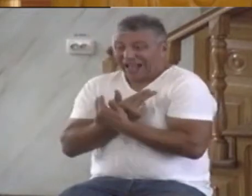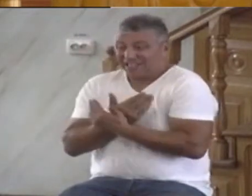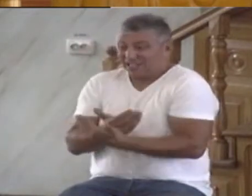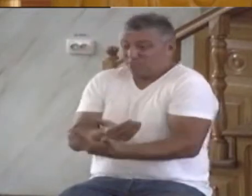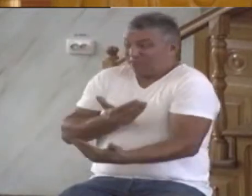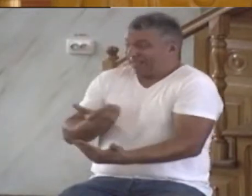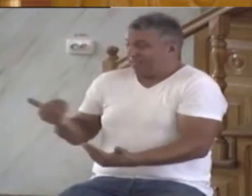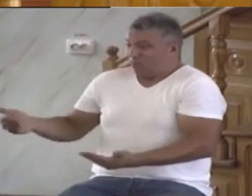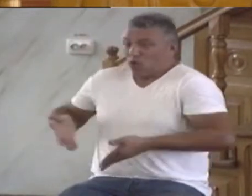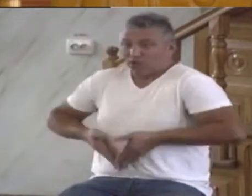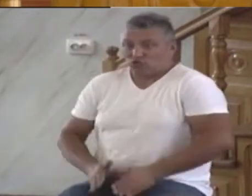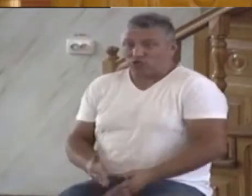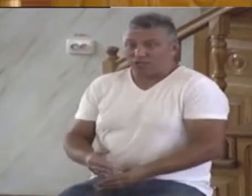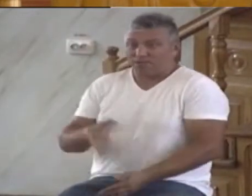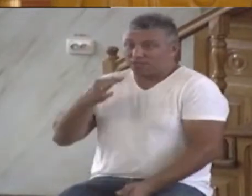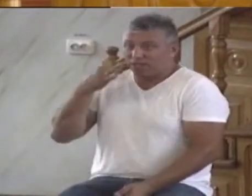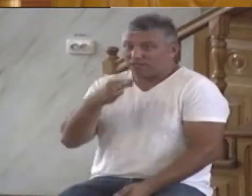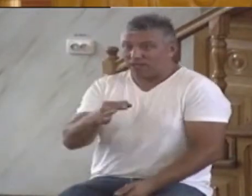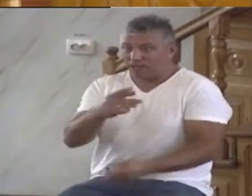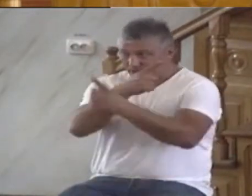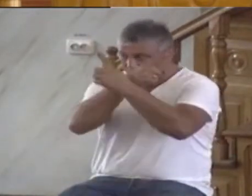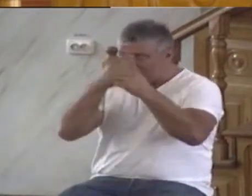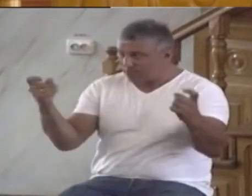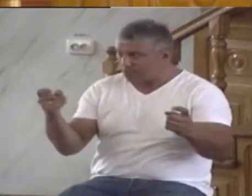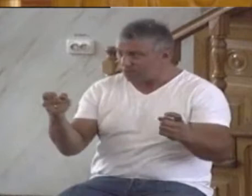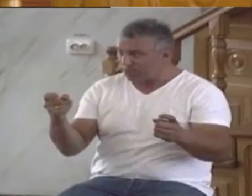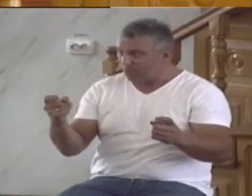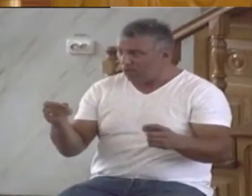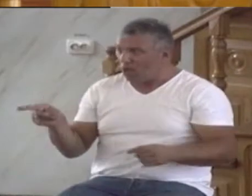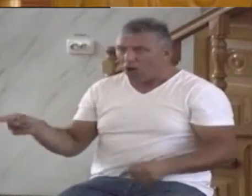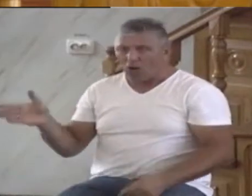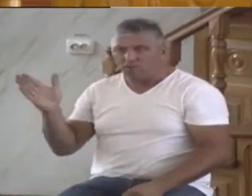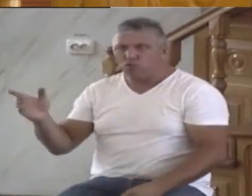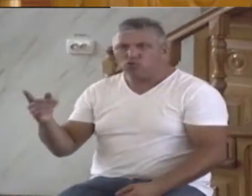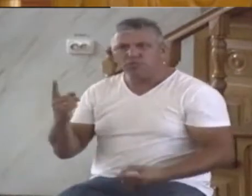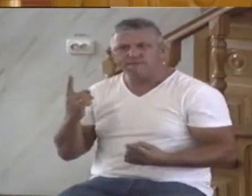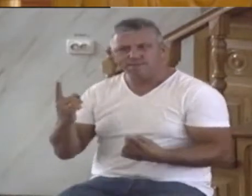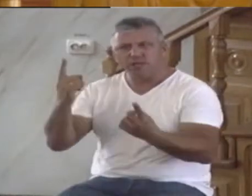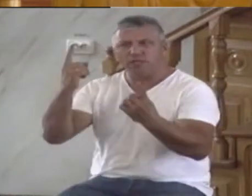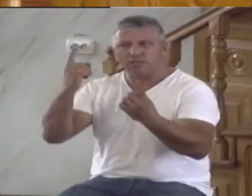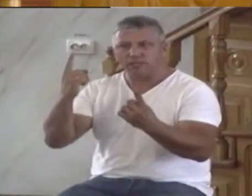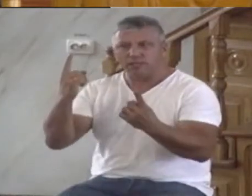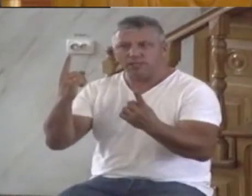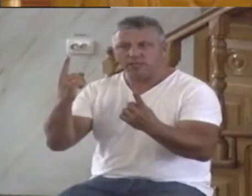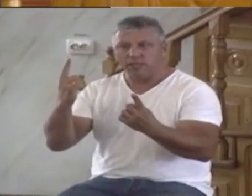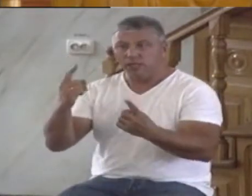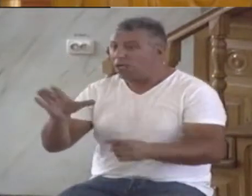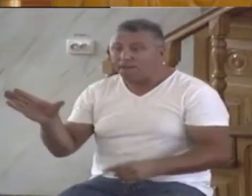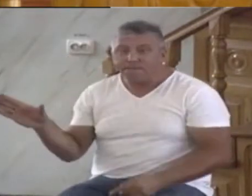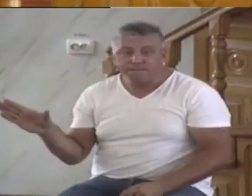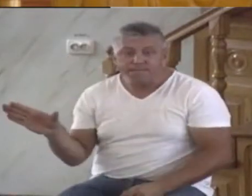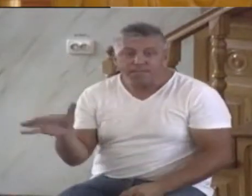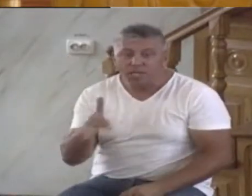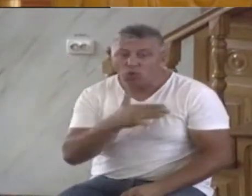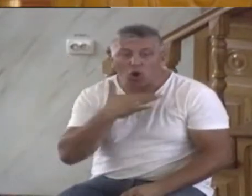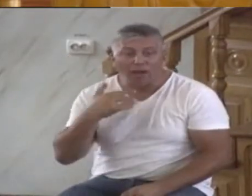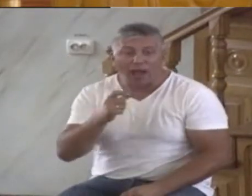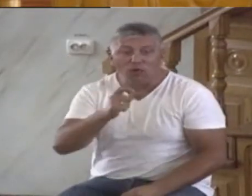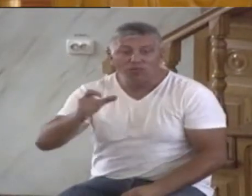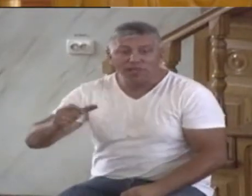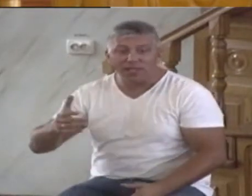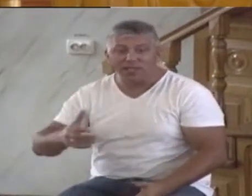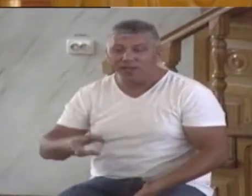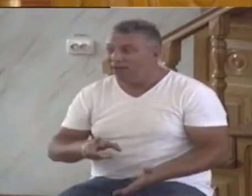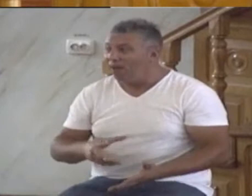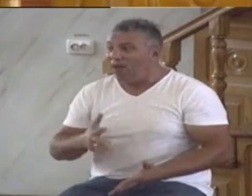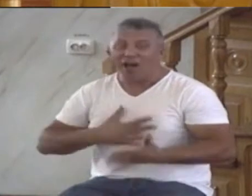велик пред Господом, и многие о рождении его возрадуются. Скажите, о ком из